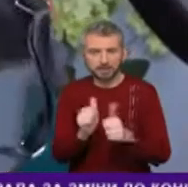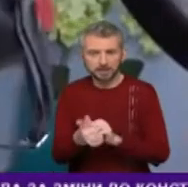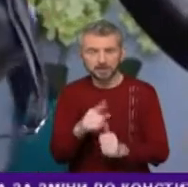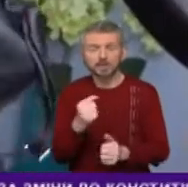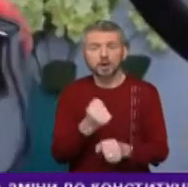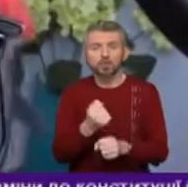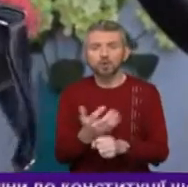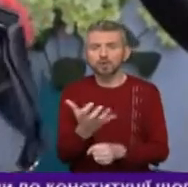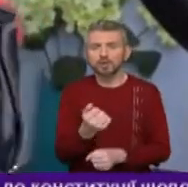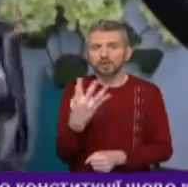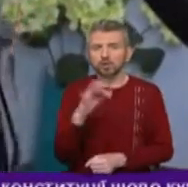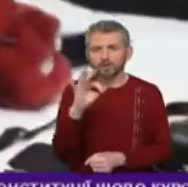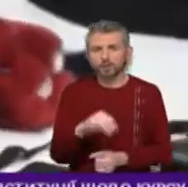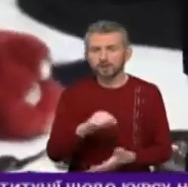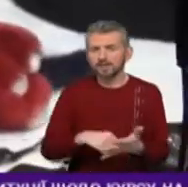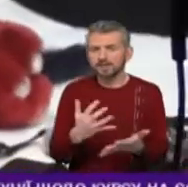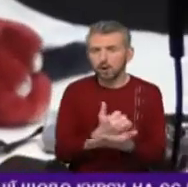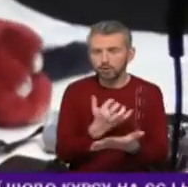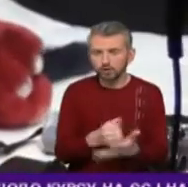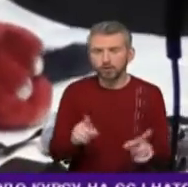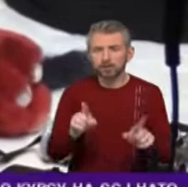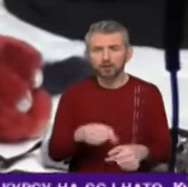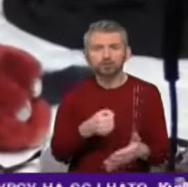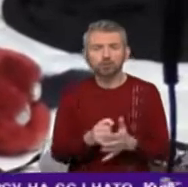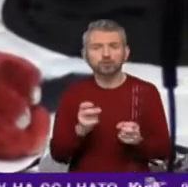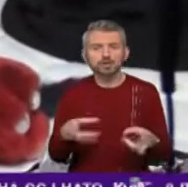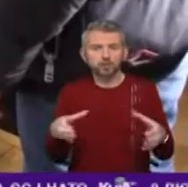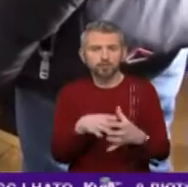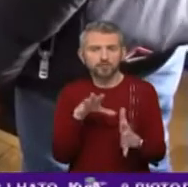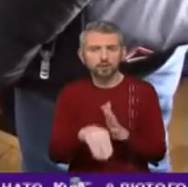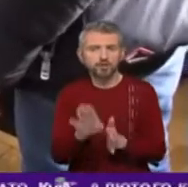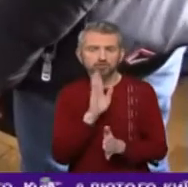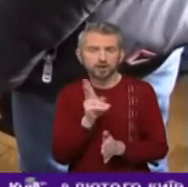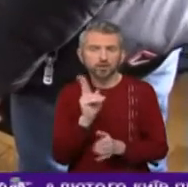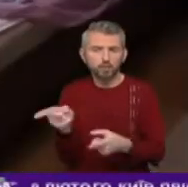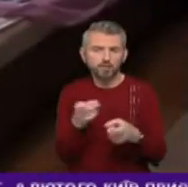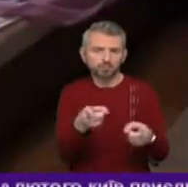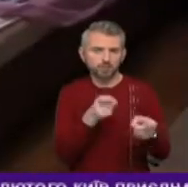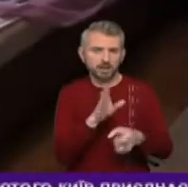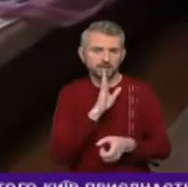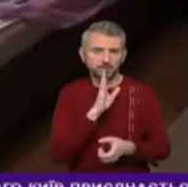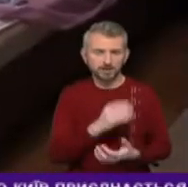роботу отримували 40% від заробленого. Також до злочинної групи входила жінка, яка вербувала дівчат.